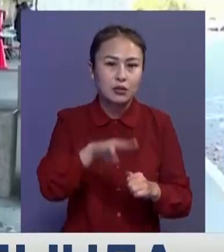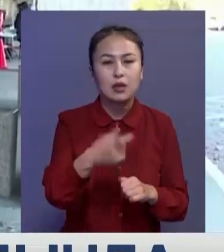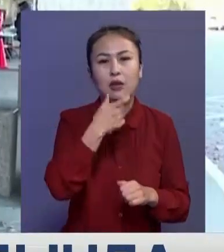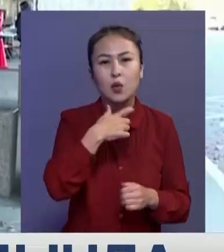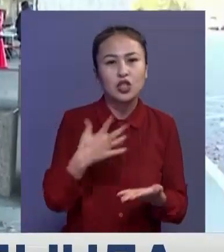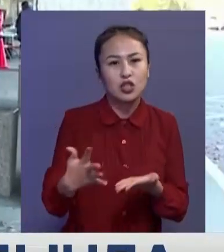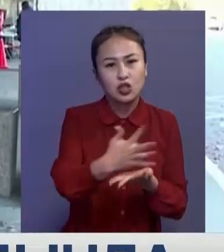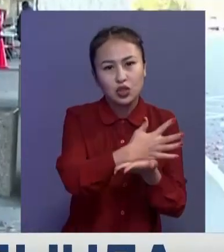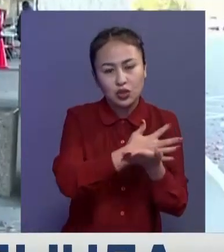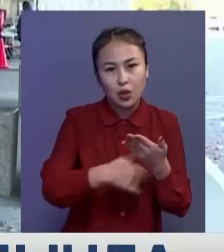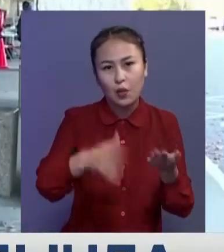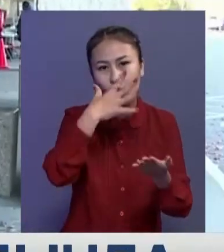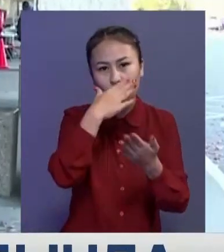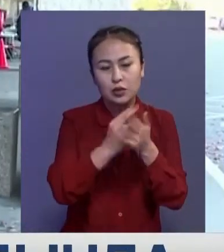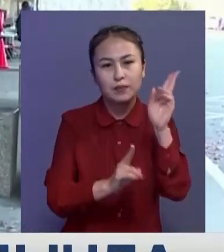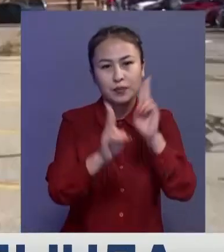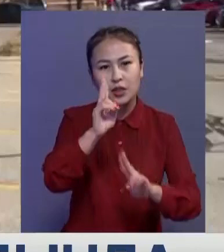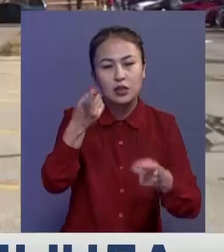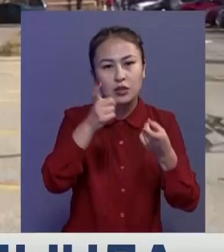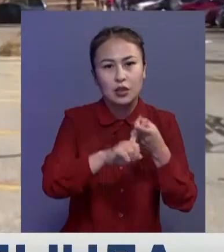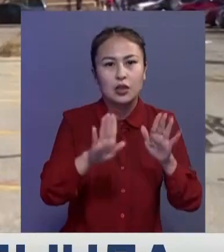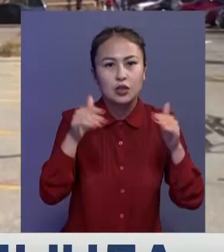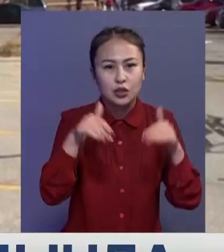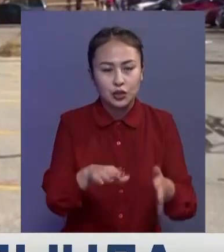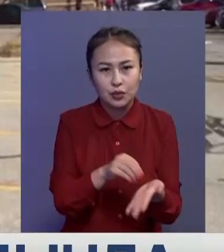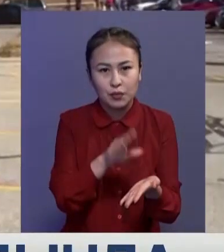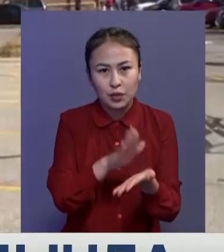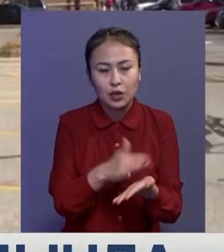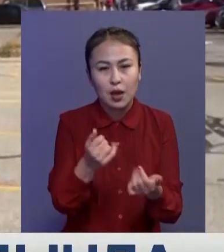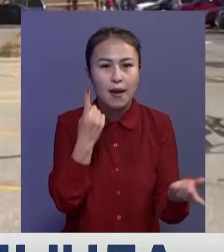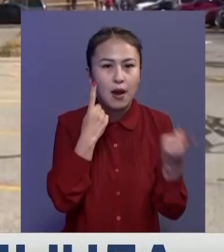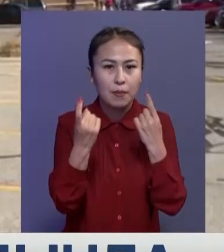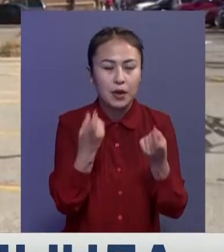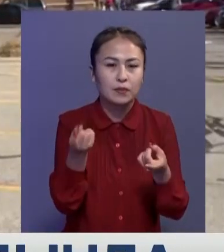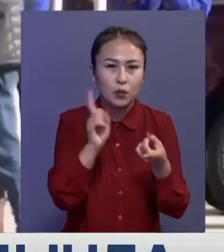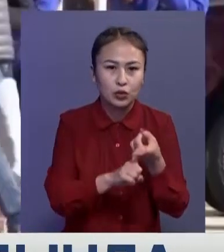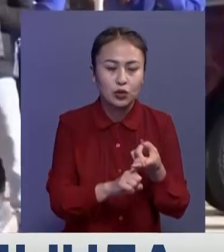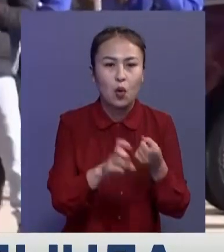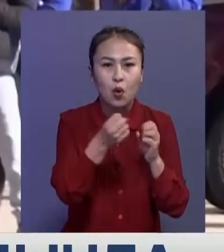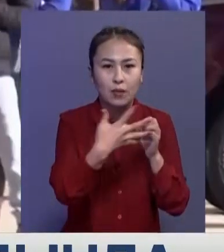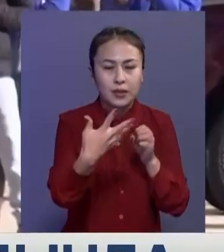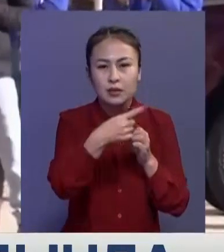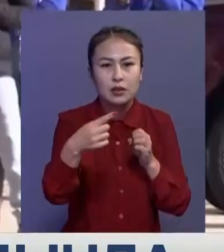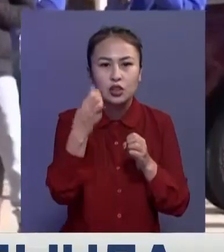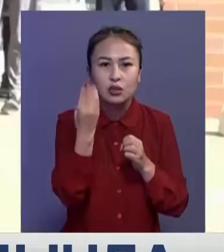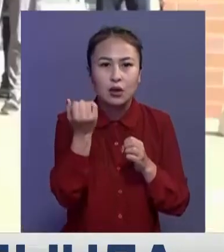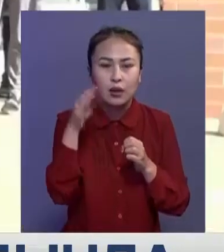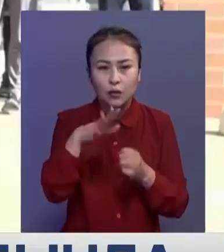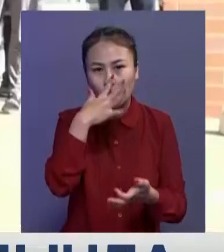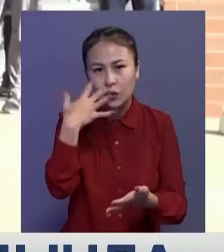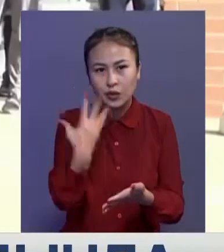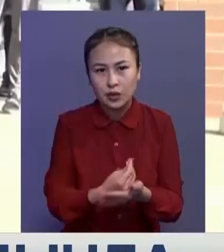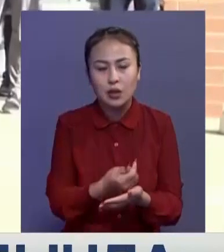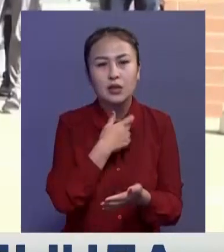жинап, жариялауды өз бетінше шешеді. Біздегі қазіргі ақпарат бойынша 15 штат